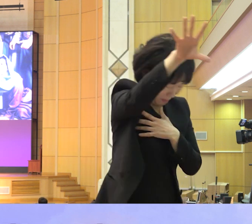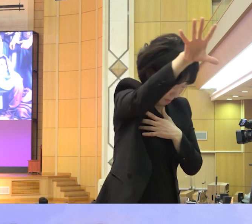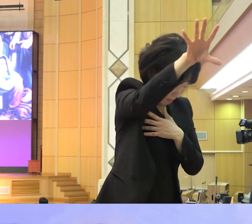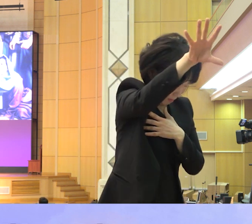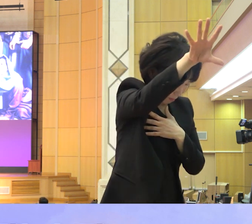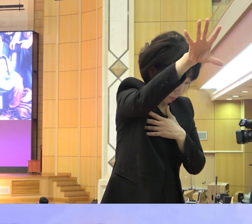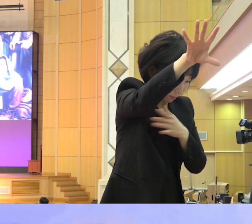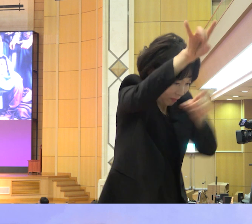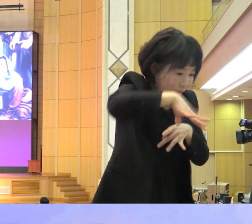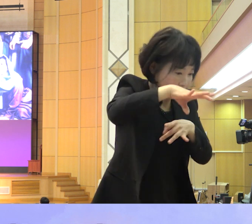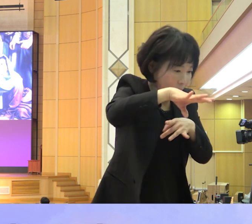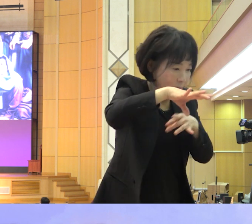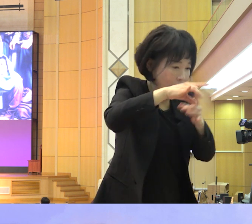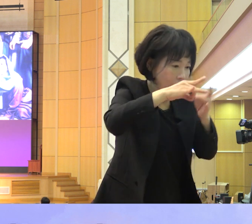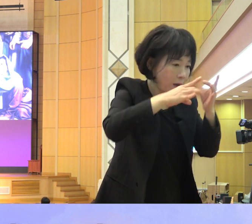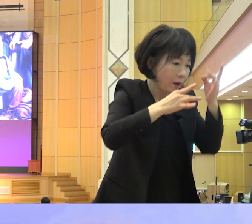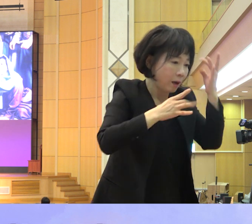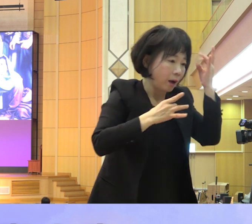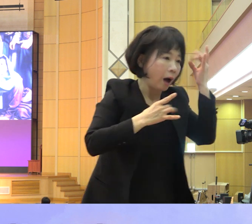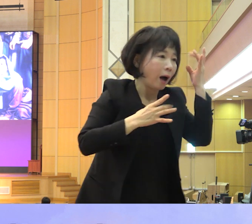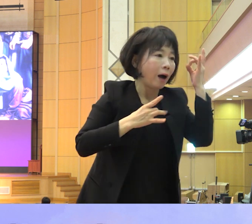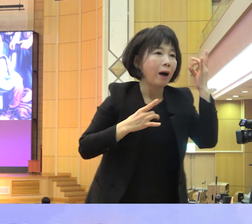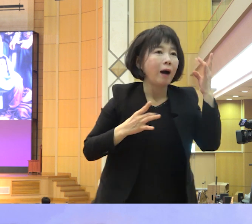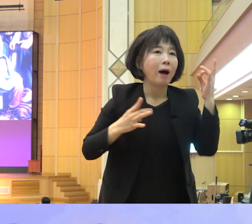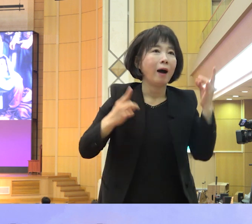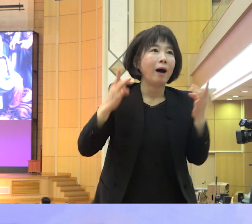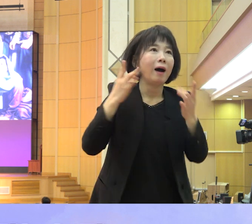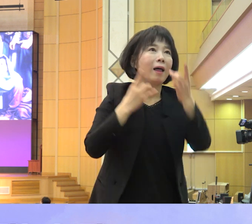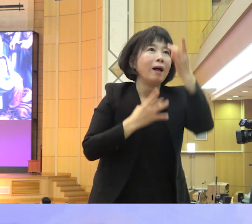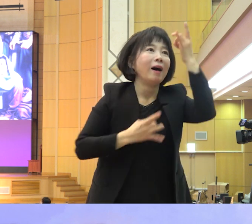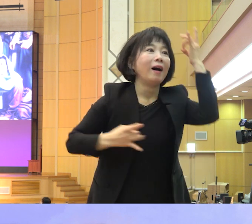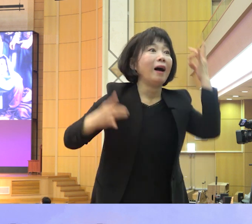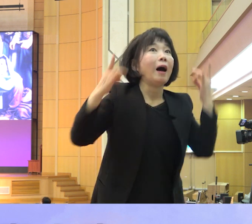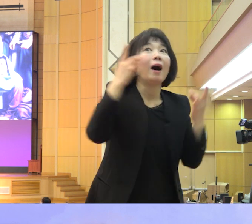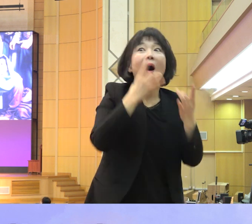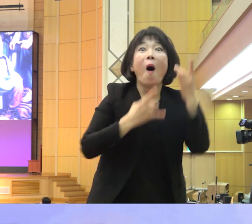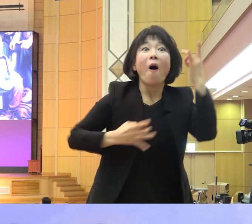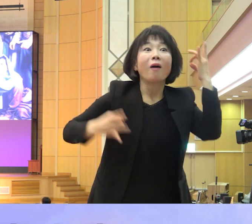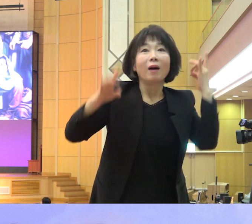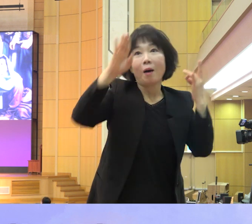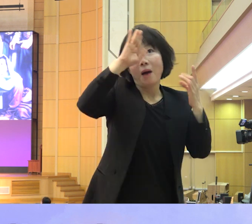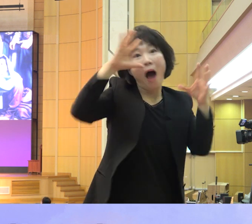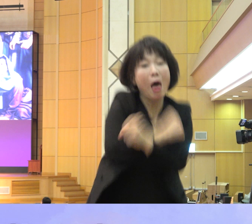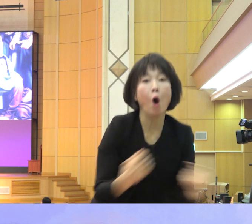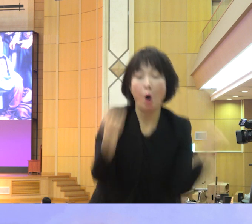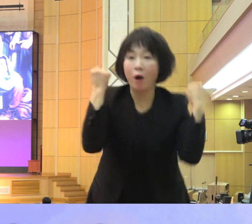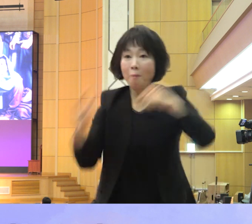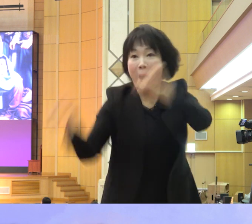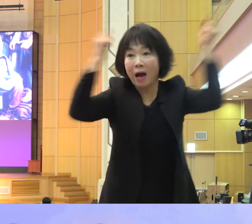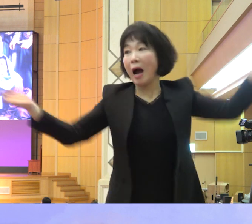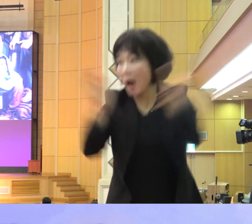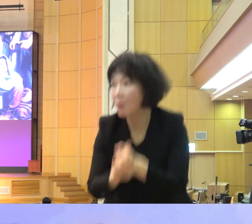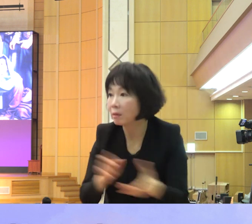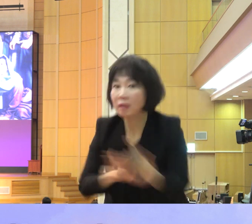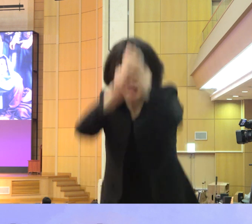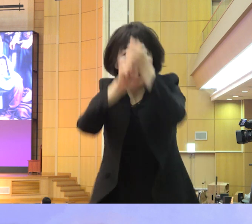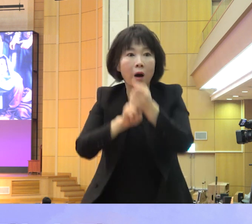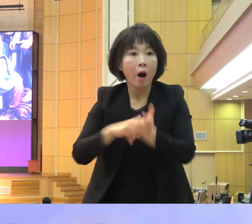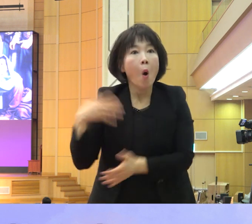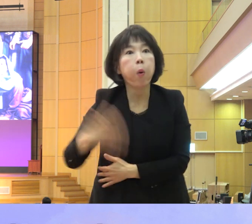마음으로 믿고 행동으로 실천에 옮겼더니 예수님 옷에 손을 대는 순간